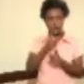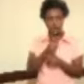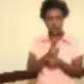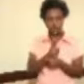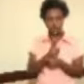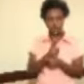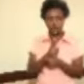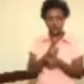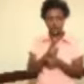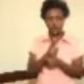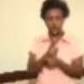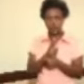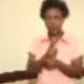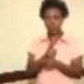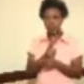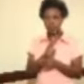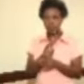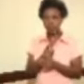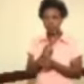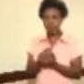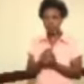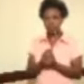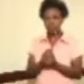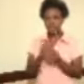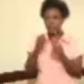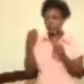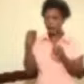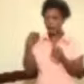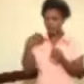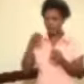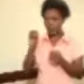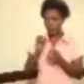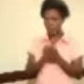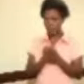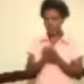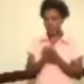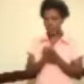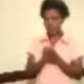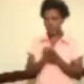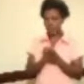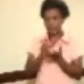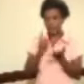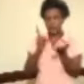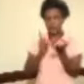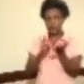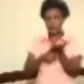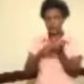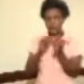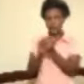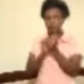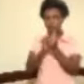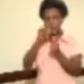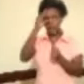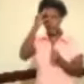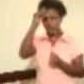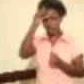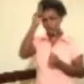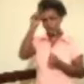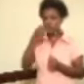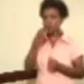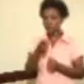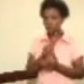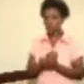hier. Posez. Mon courant, laissez. Je peux répondre à monsieur. Papa, reprenez